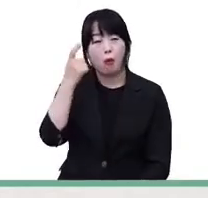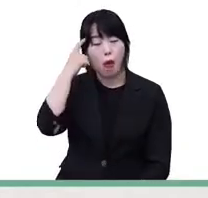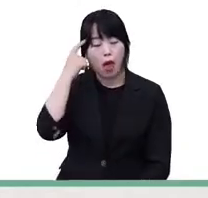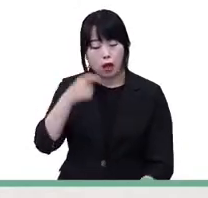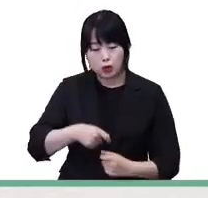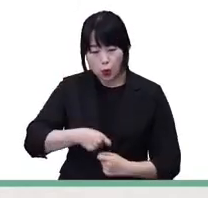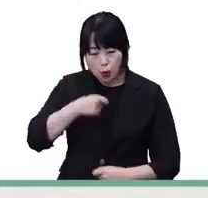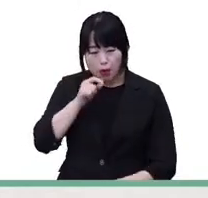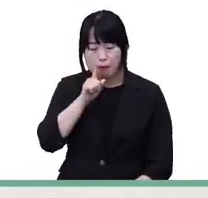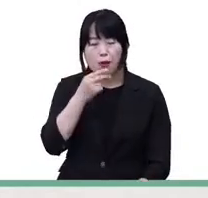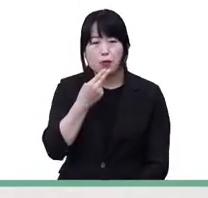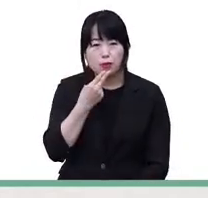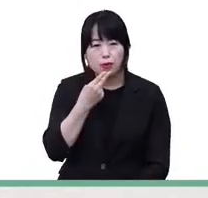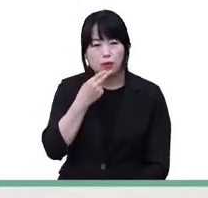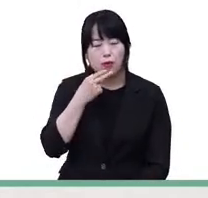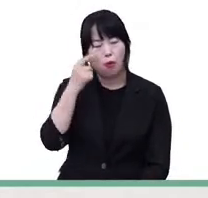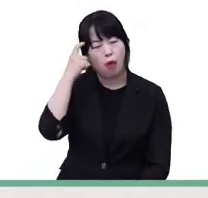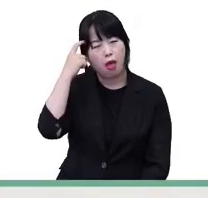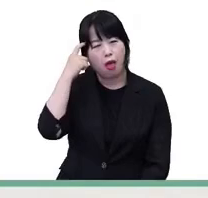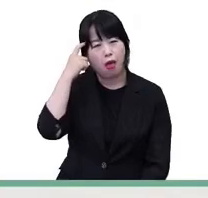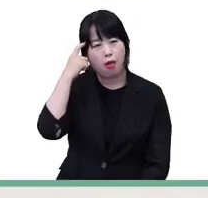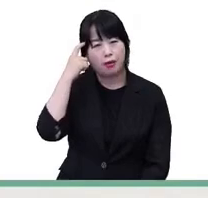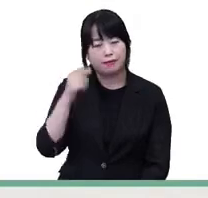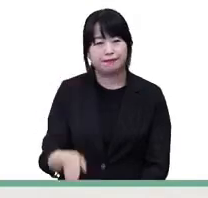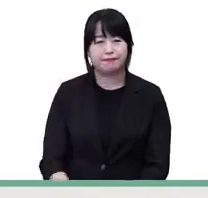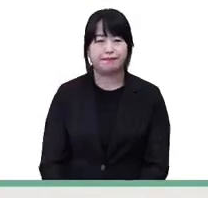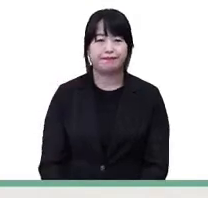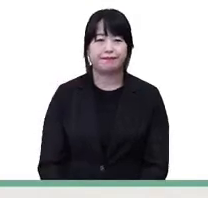않을까? 굉장히 많은 이유가 있다고 합니다.